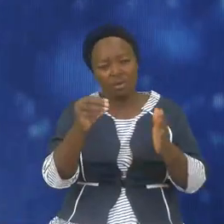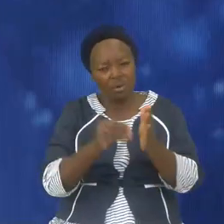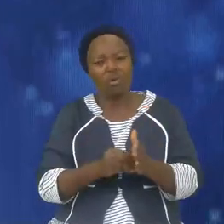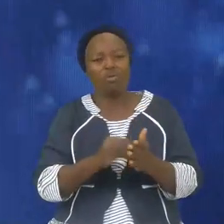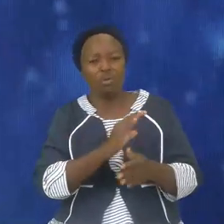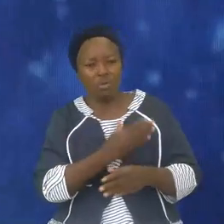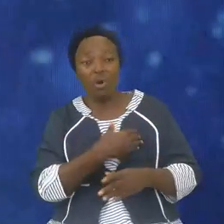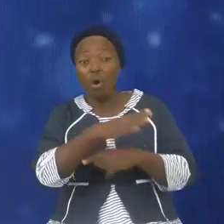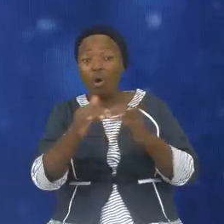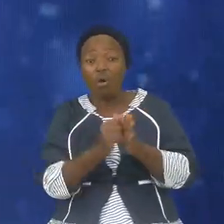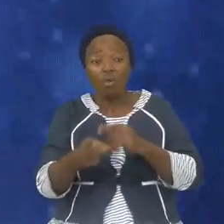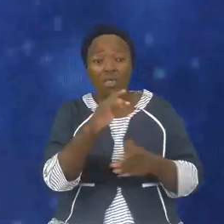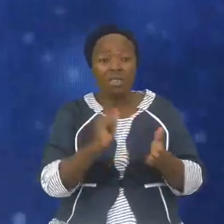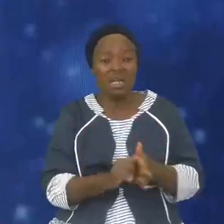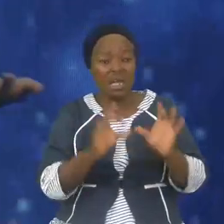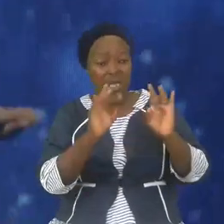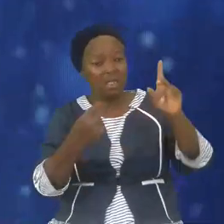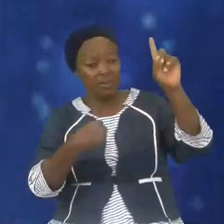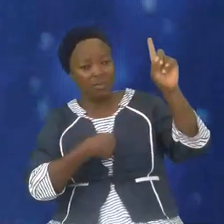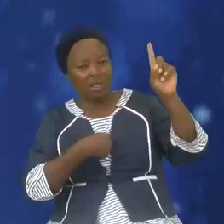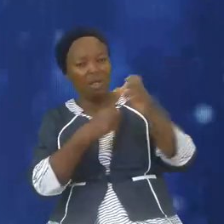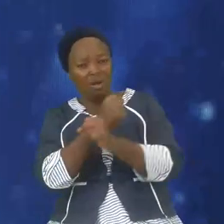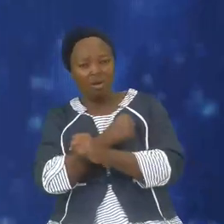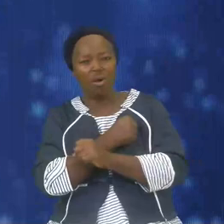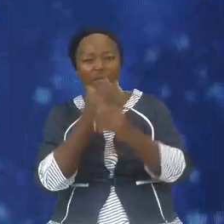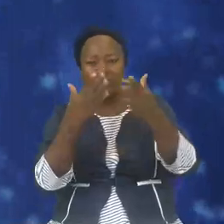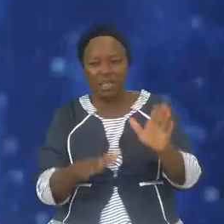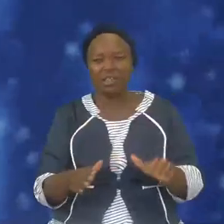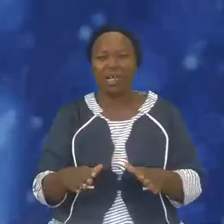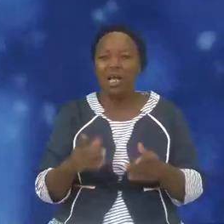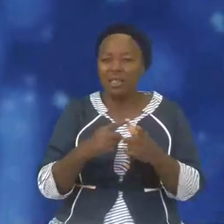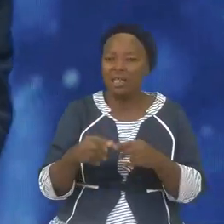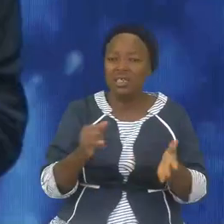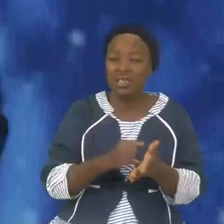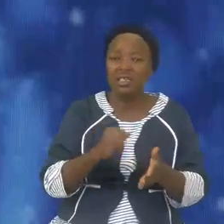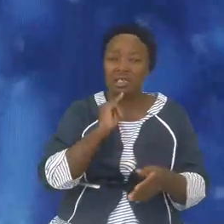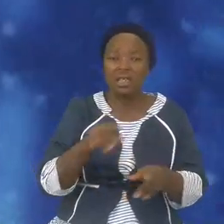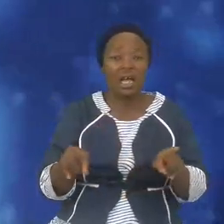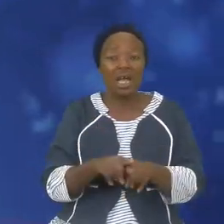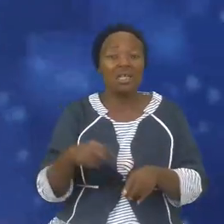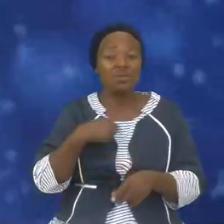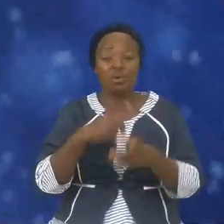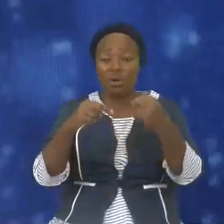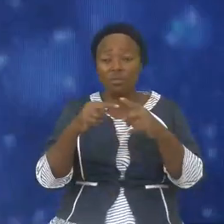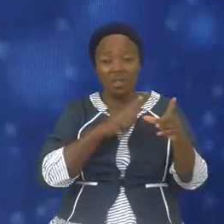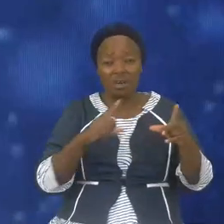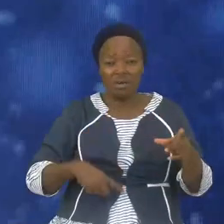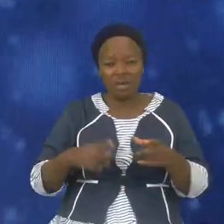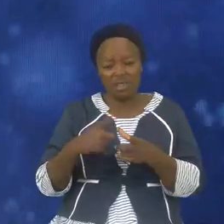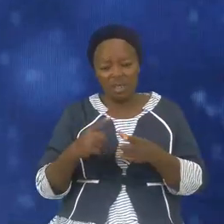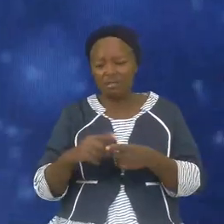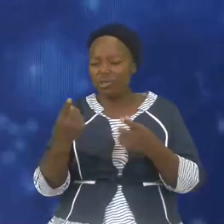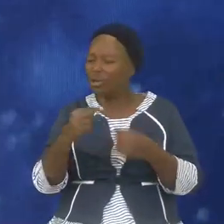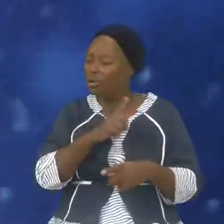Tous ceux qui me haïssent aiment la mort. C'est comme on vient au Seigneur et on dit, Seigneur,